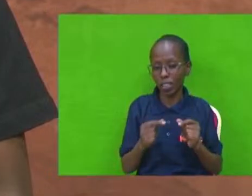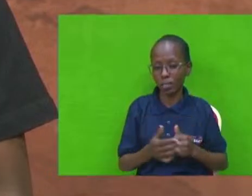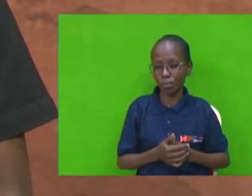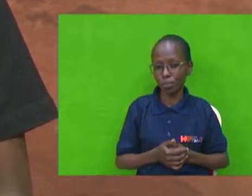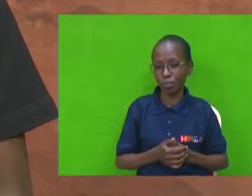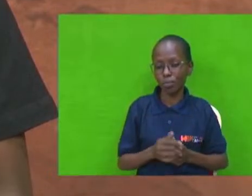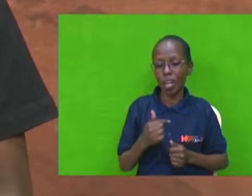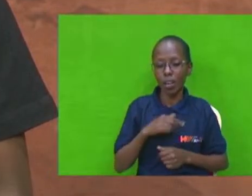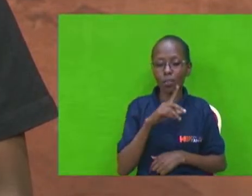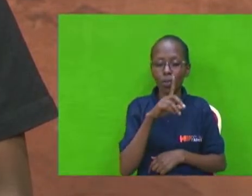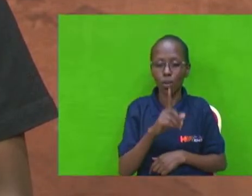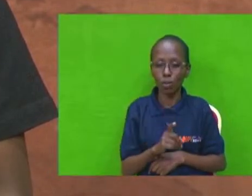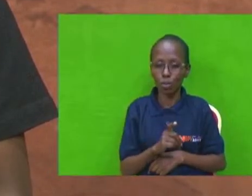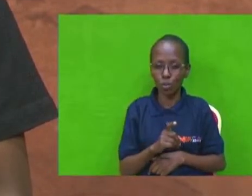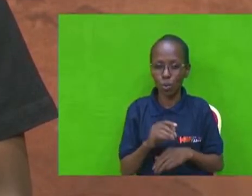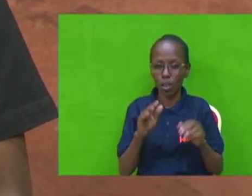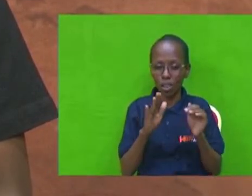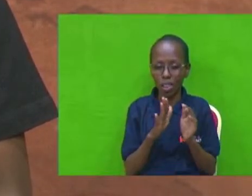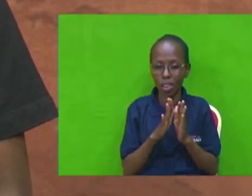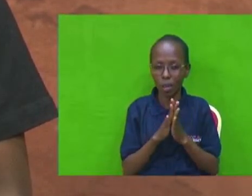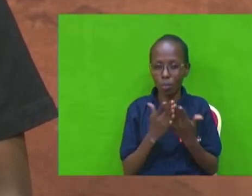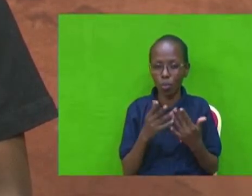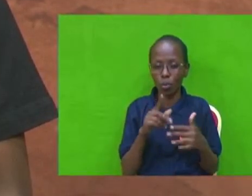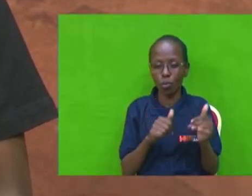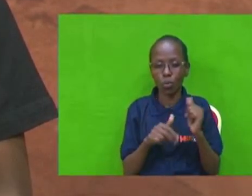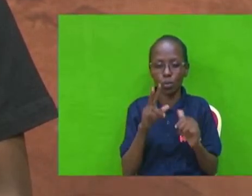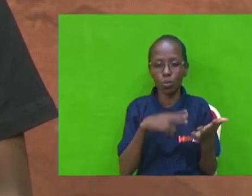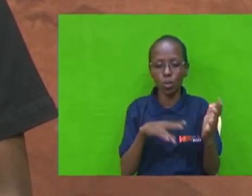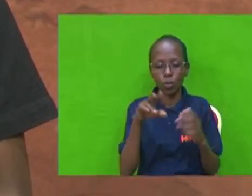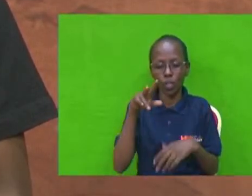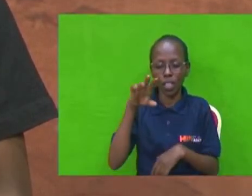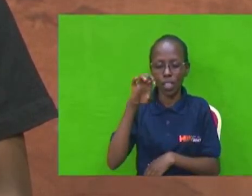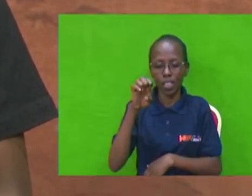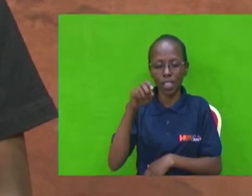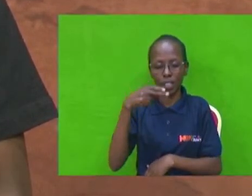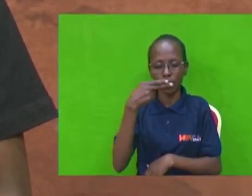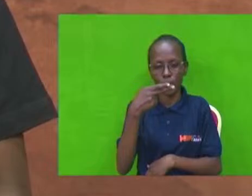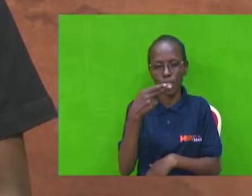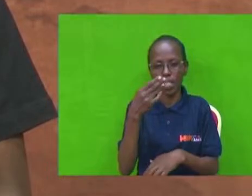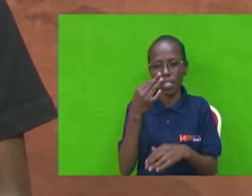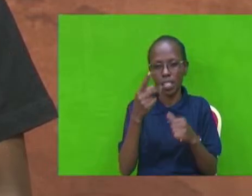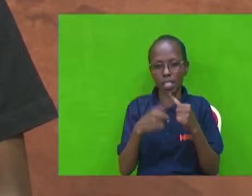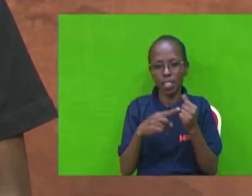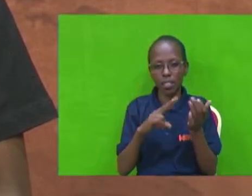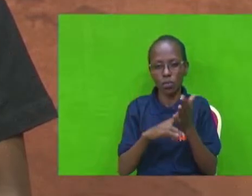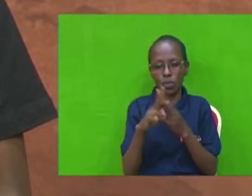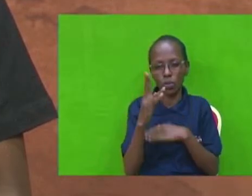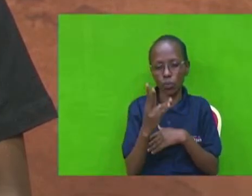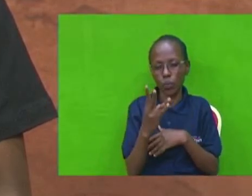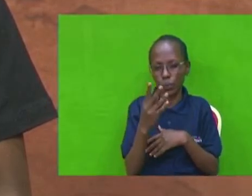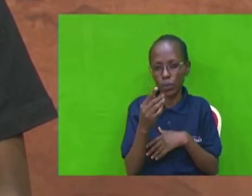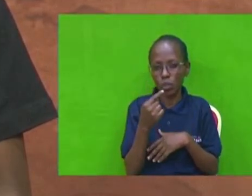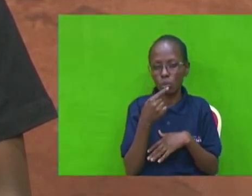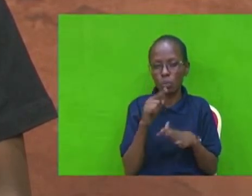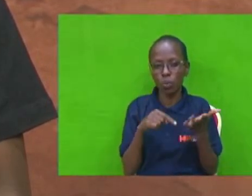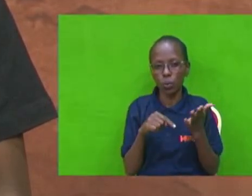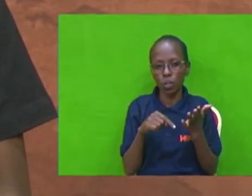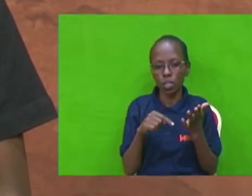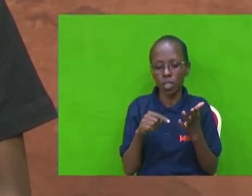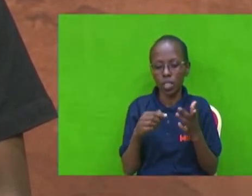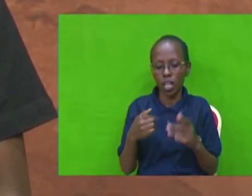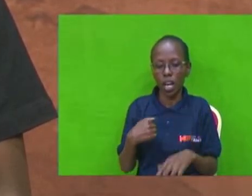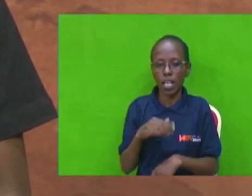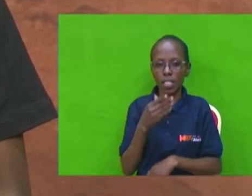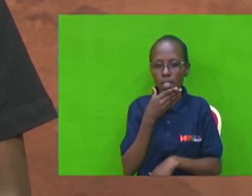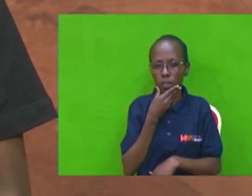Uliza. Kitabu hicho tumesema cha Waefeso 6:4. Tumeambiwa sisi akina baba,